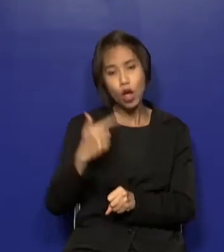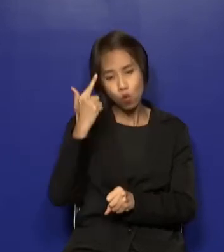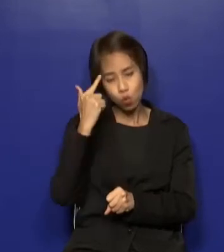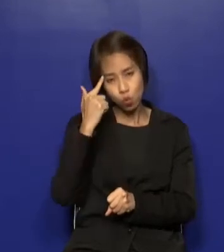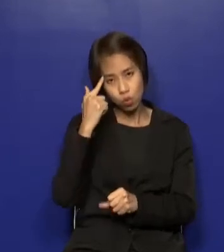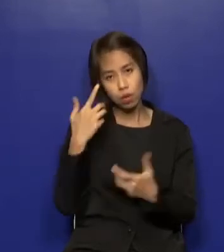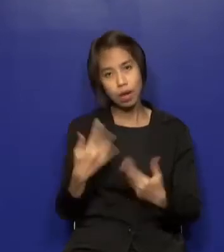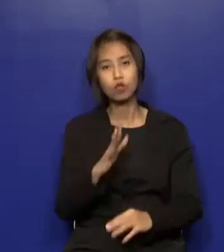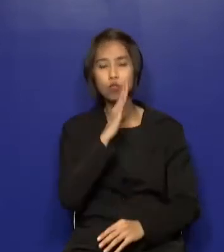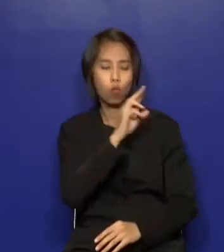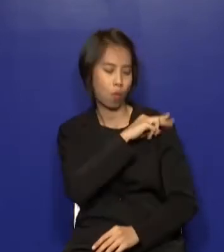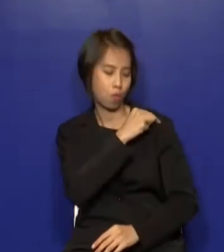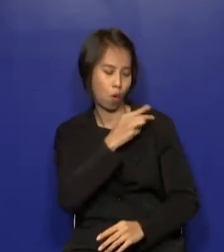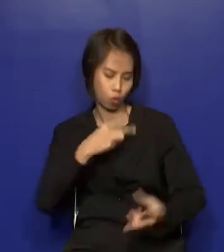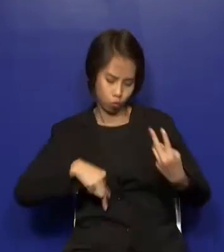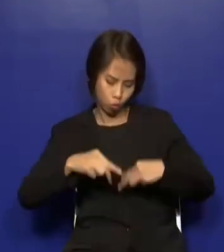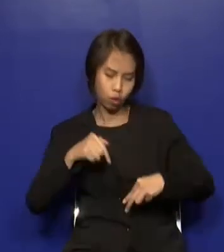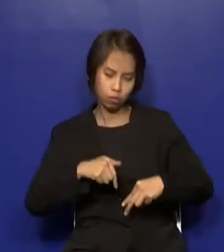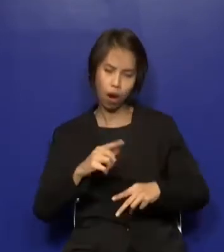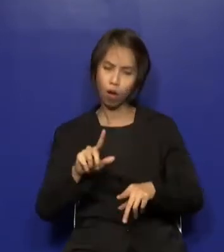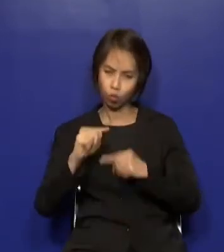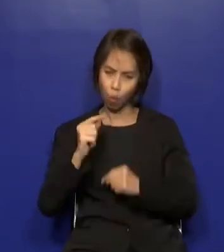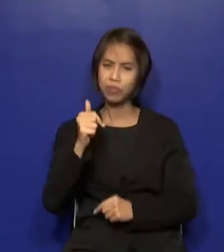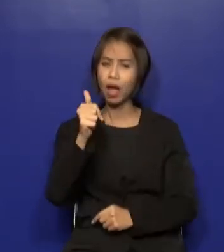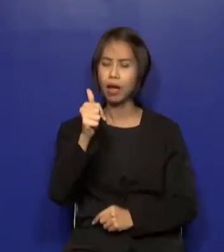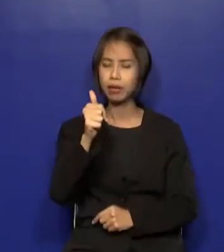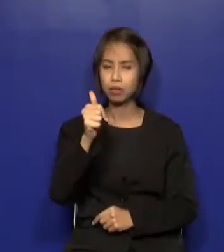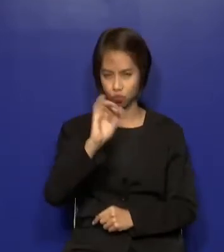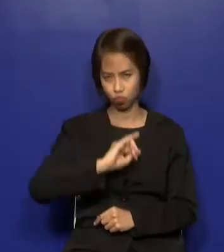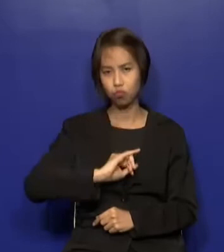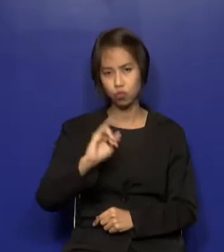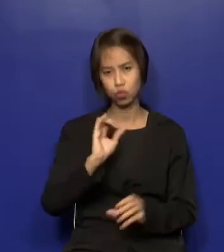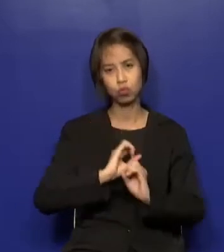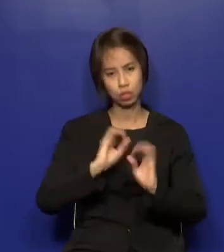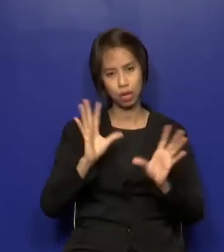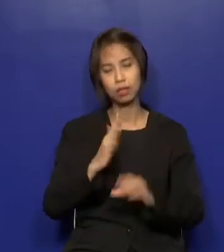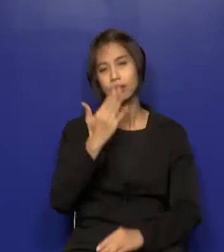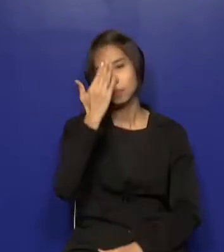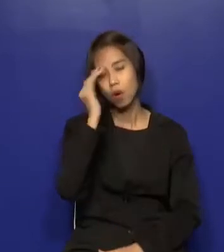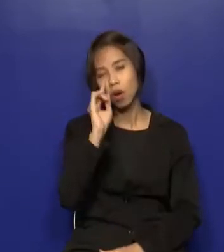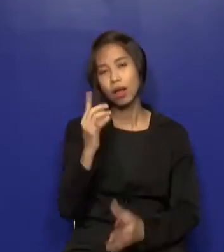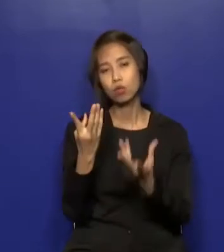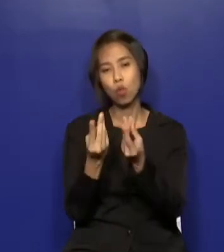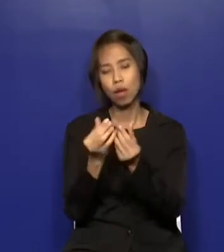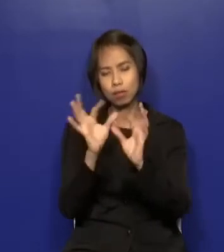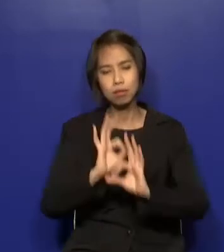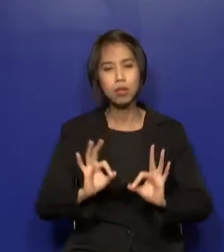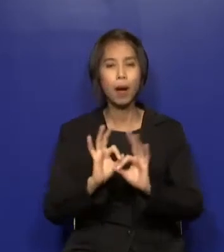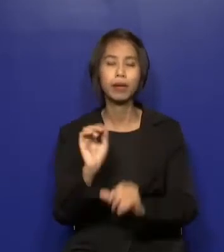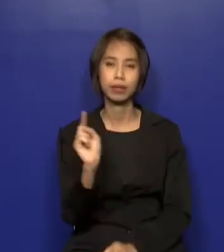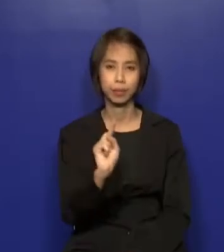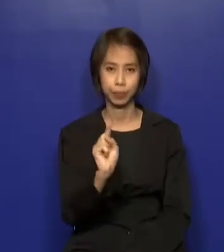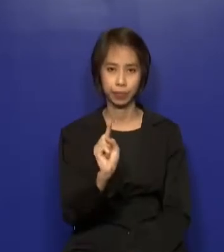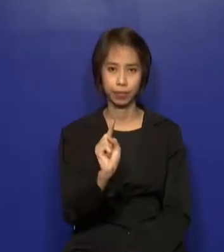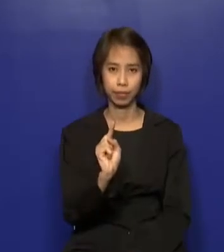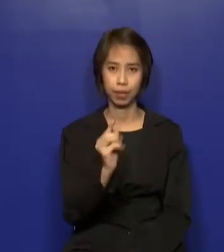เราสามารถตอบได้แล้วว่าแม่นยำถามว่าทำไมตัวเลขถึงมีความสำคัญเพราะว่าย